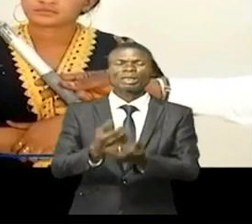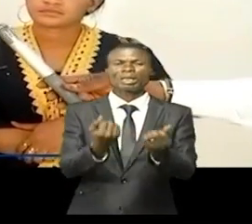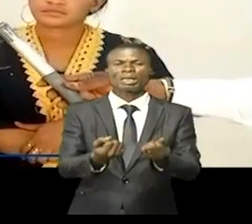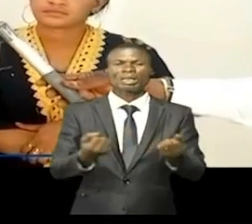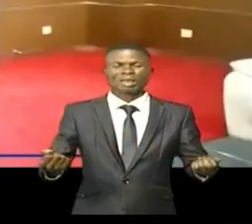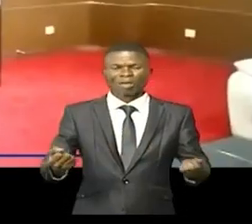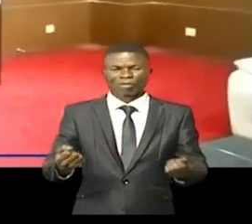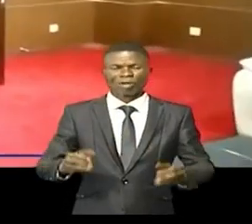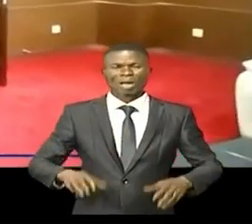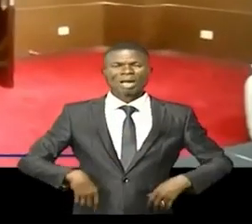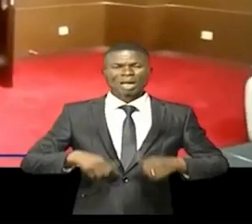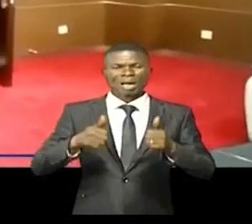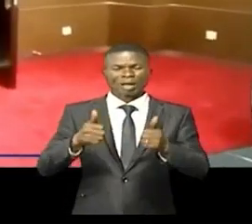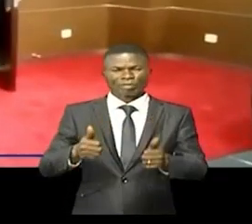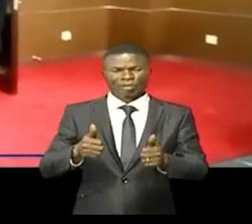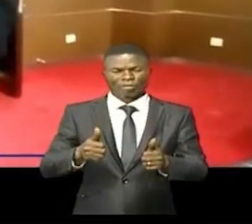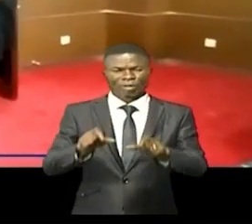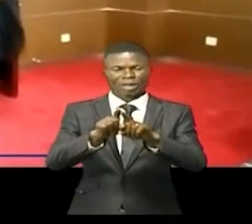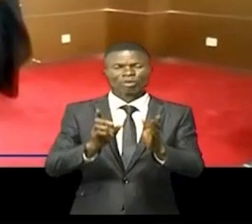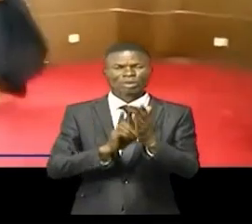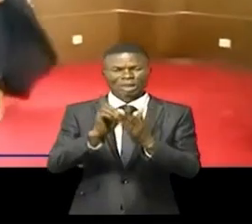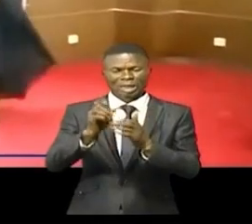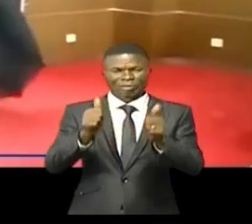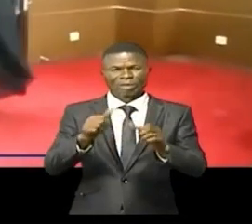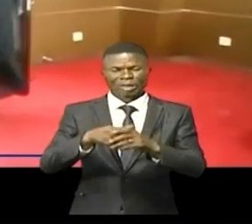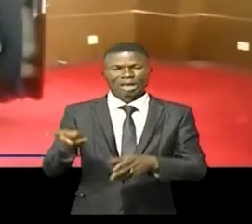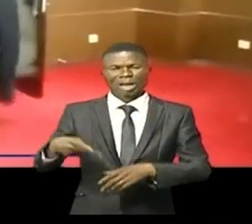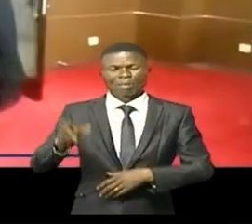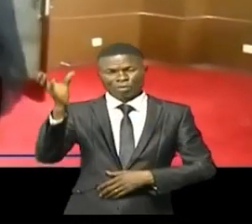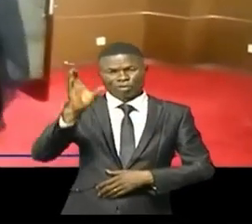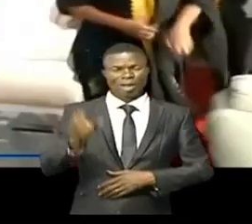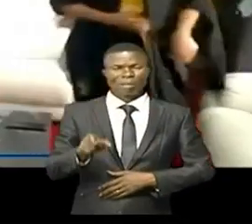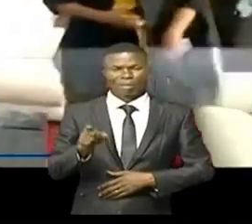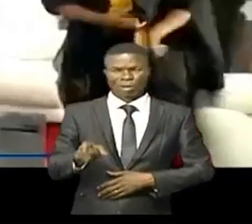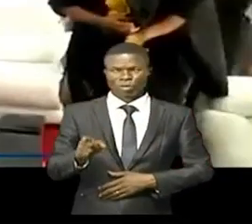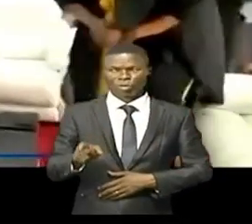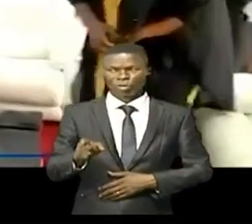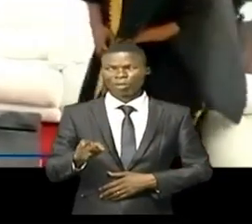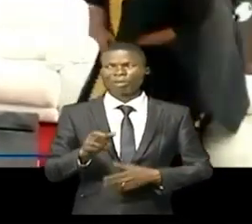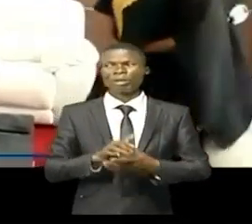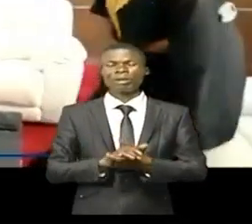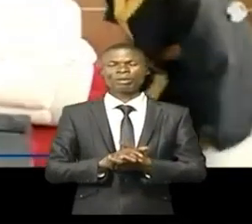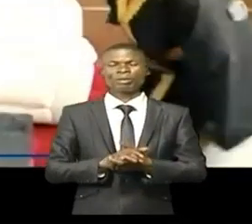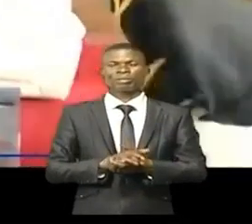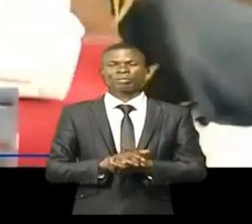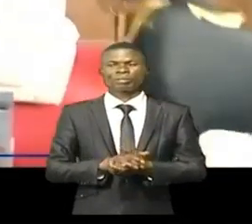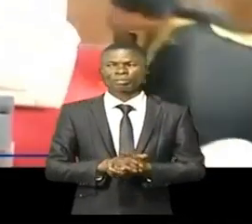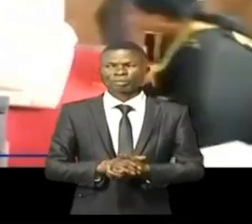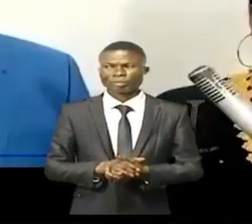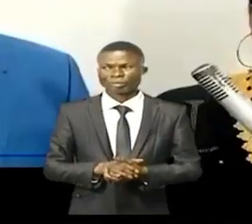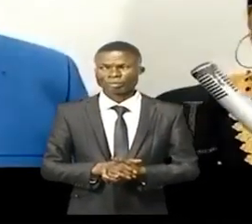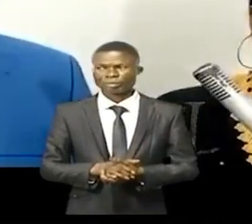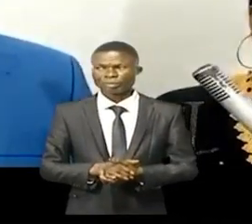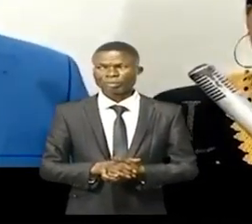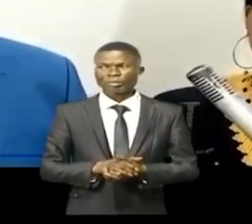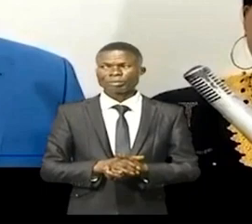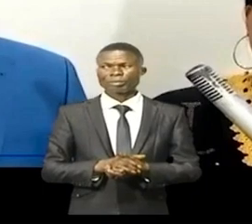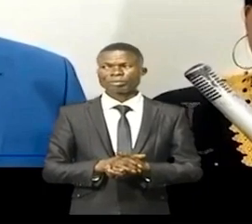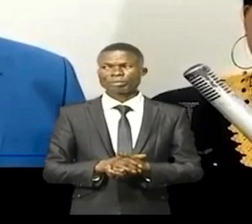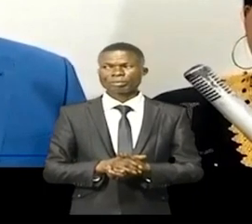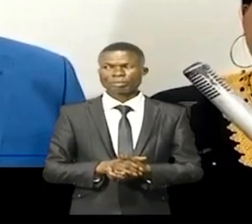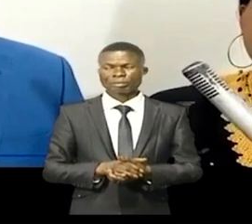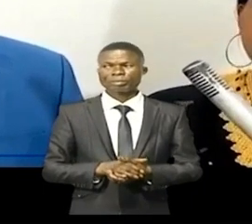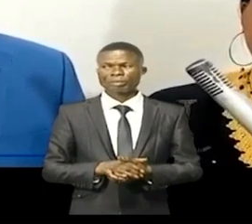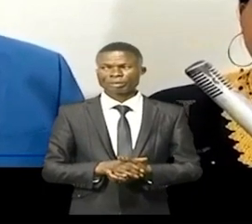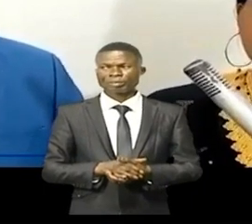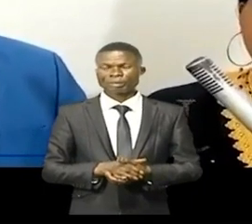l'engagement de parler au gouverneur, de voir un peu dans quelle mesure il peut aider la famille de notre frère Patrick